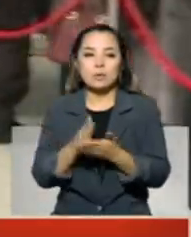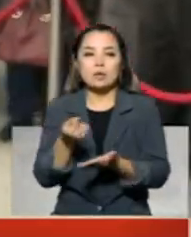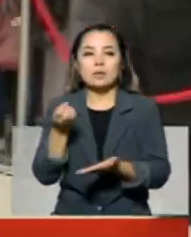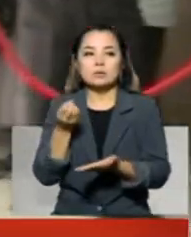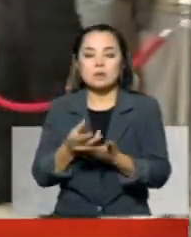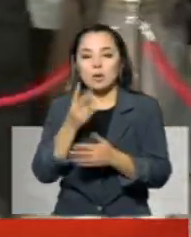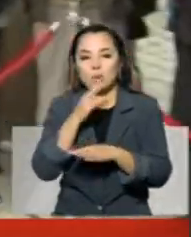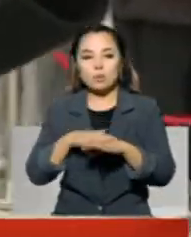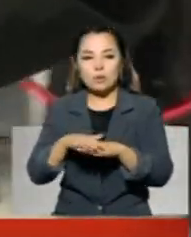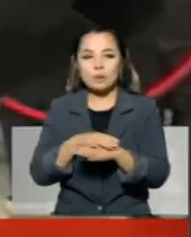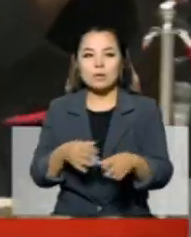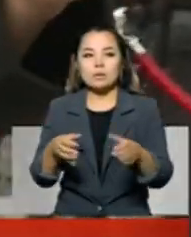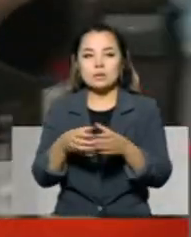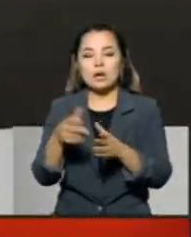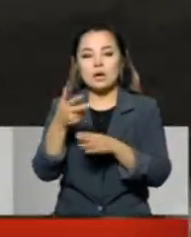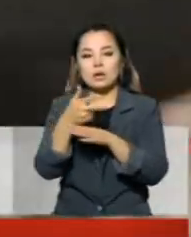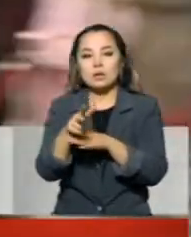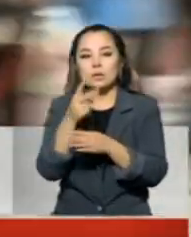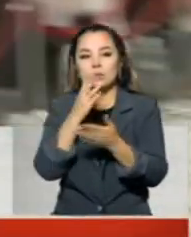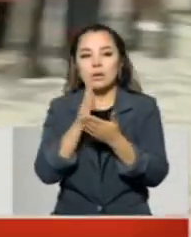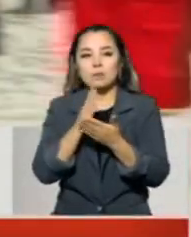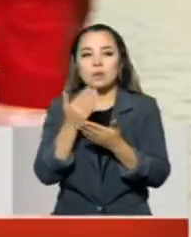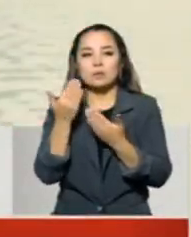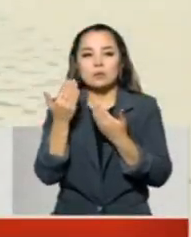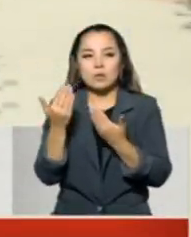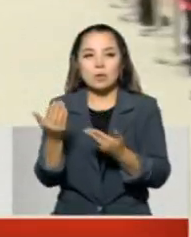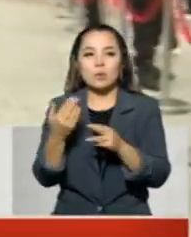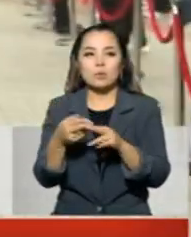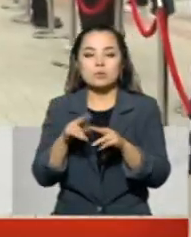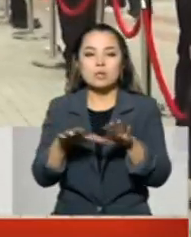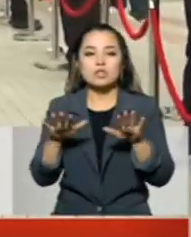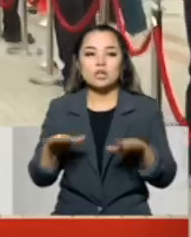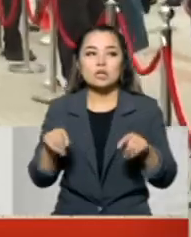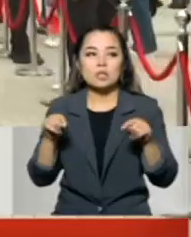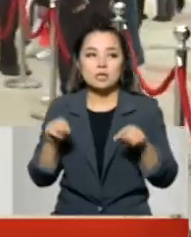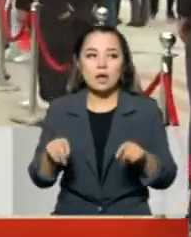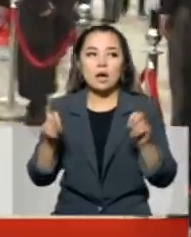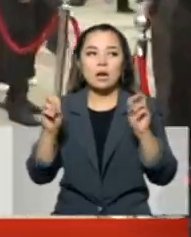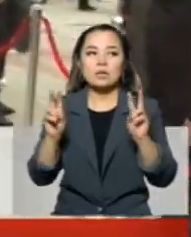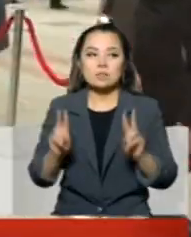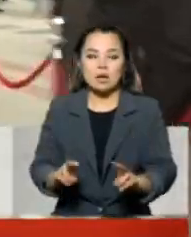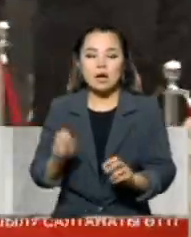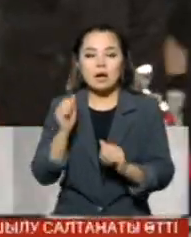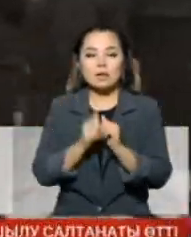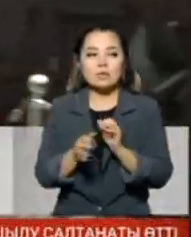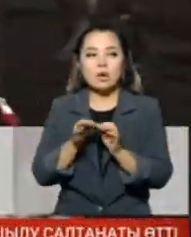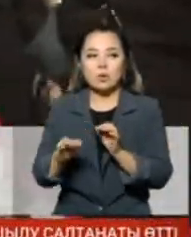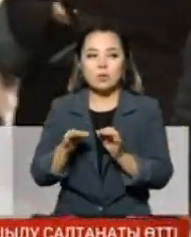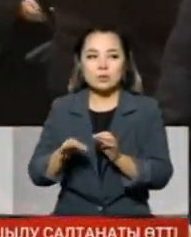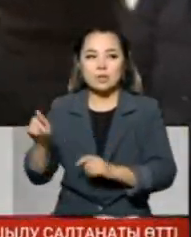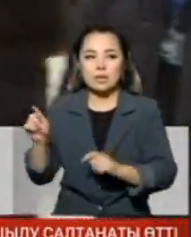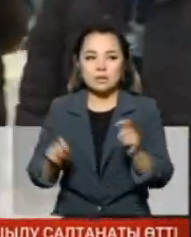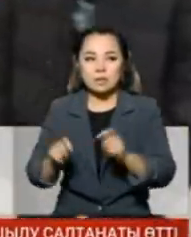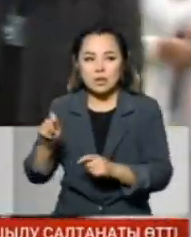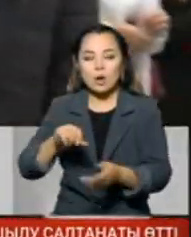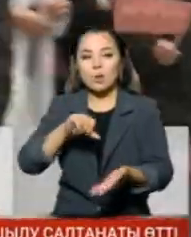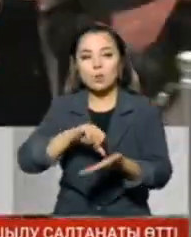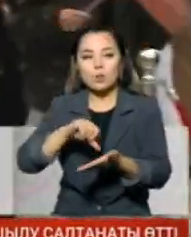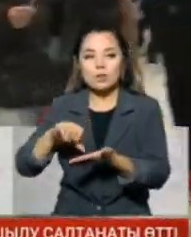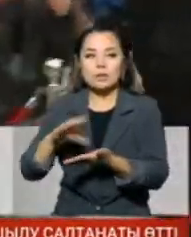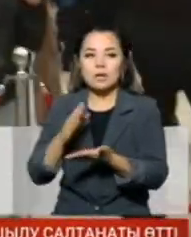қымбатты көрермендерімізге оператор көрсетіп жерсе, міне осы жерден арнайы әр өңірден келген